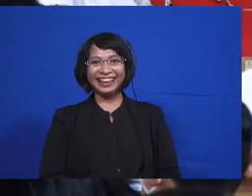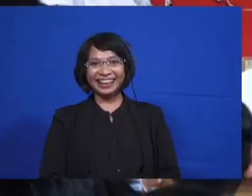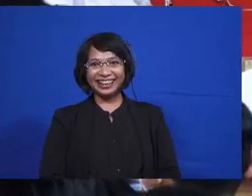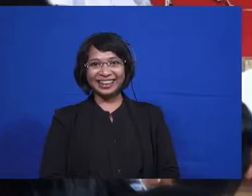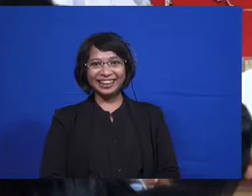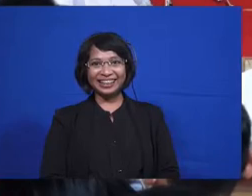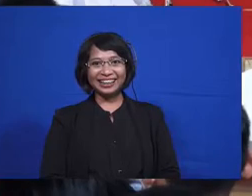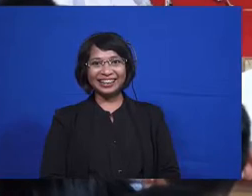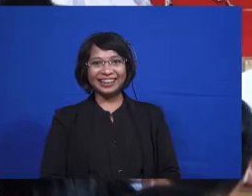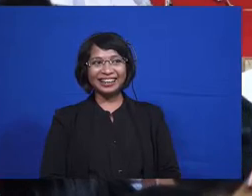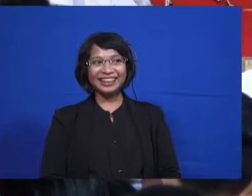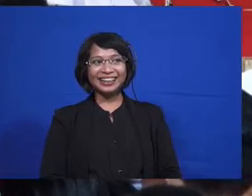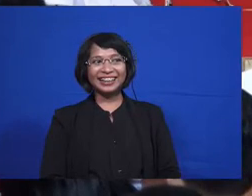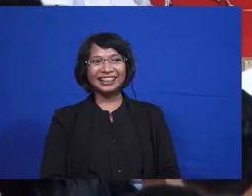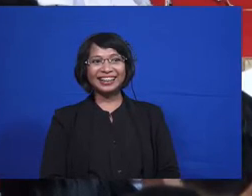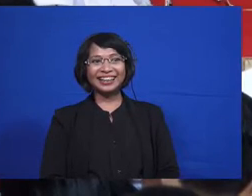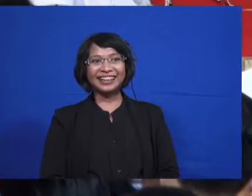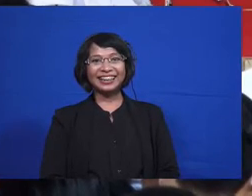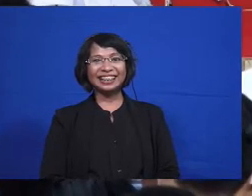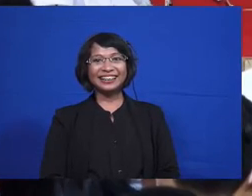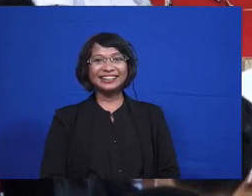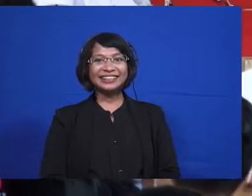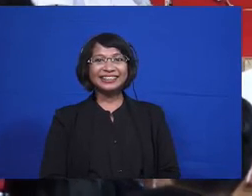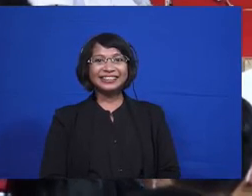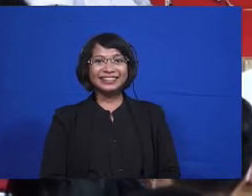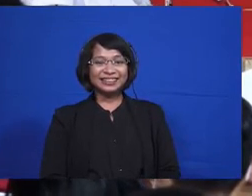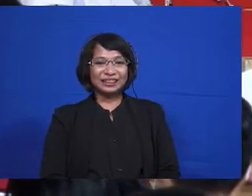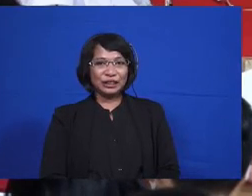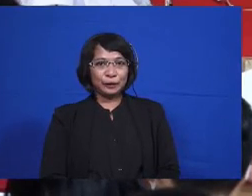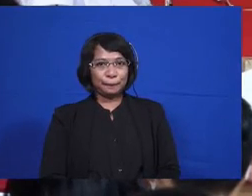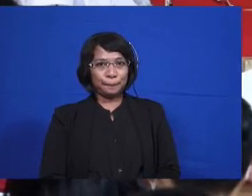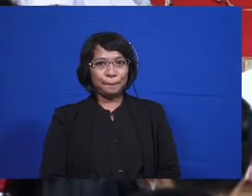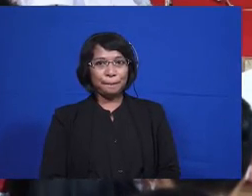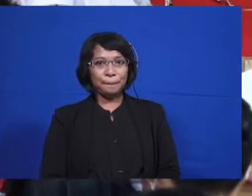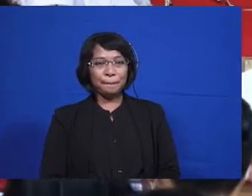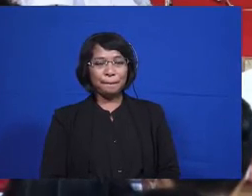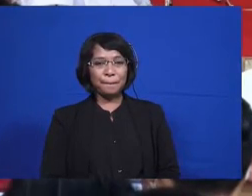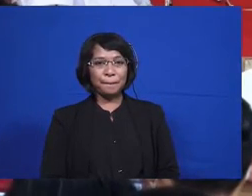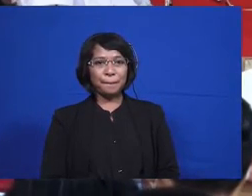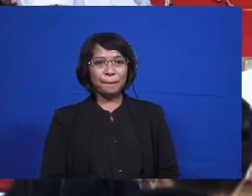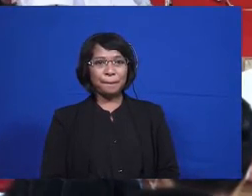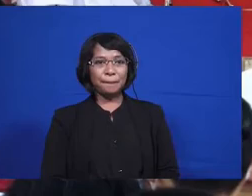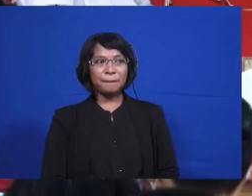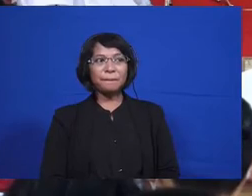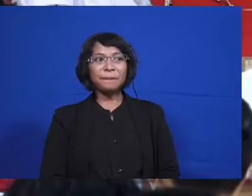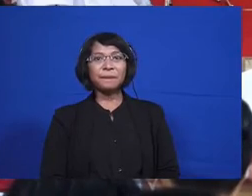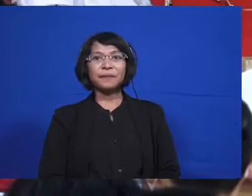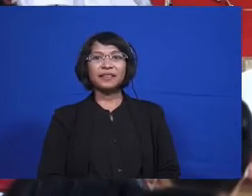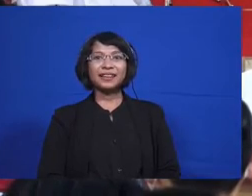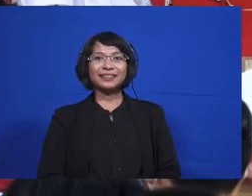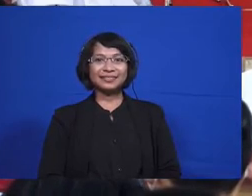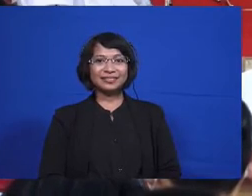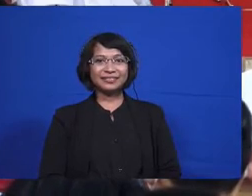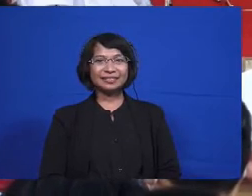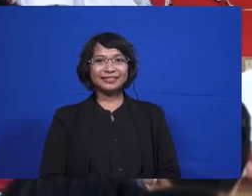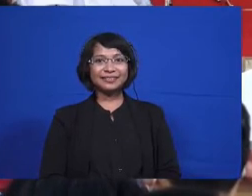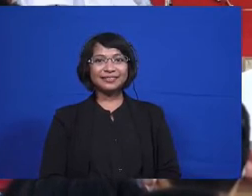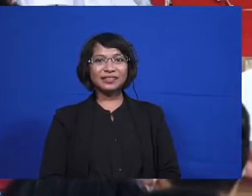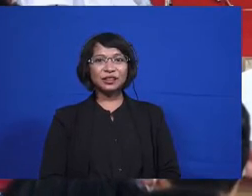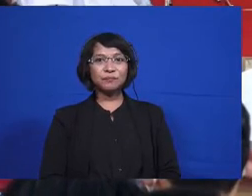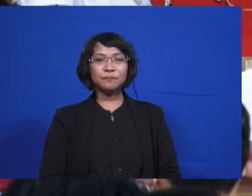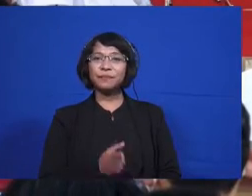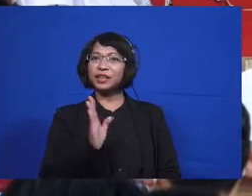Pas kebetulan kami butuh itu, Romo. Pas butuh, kebetulan ada yang harus pulang karena sudah lama,